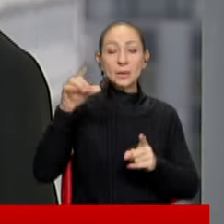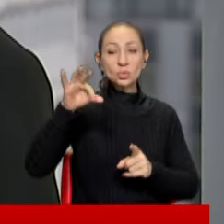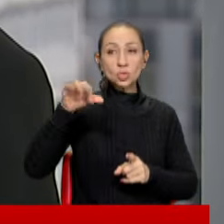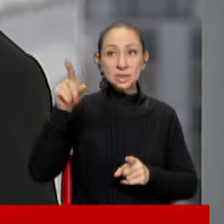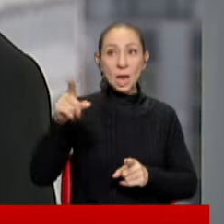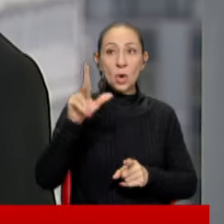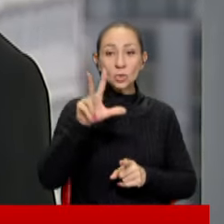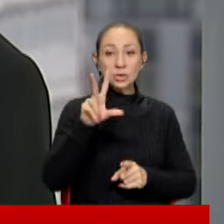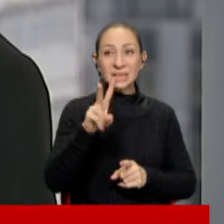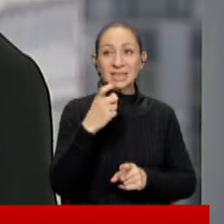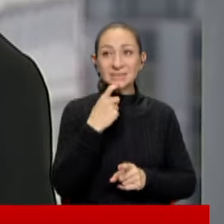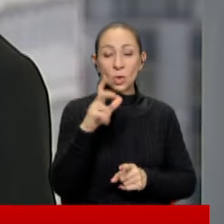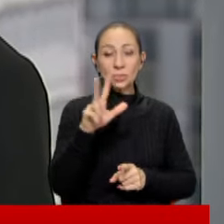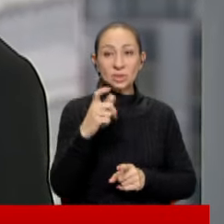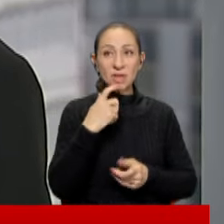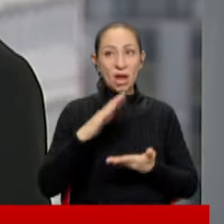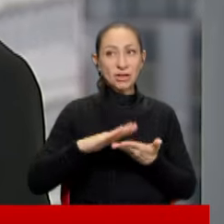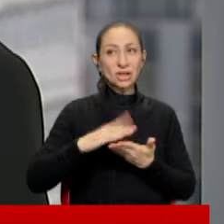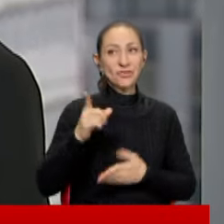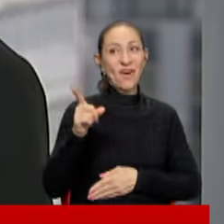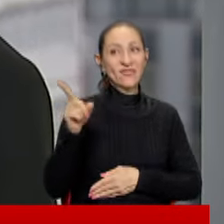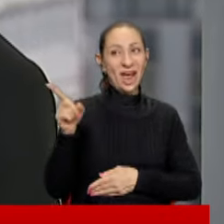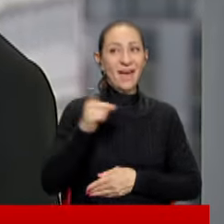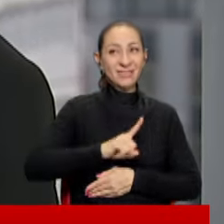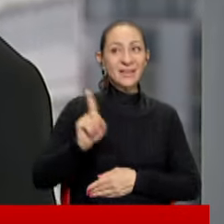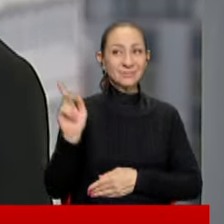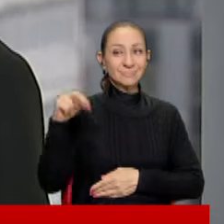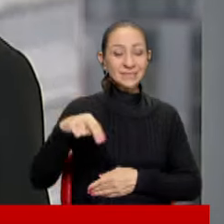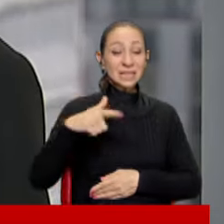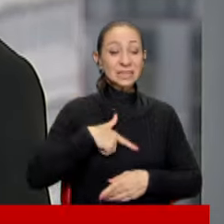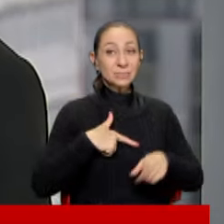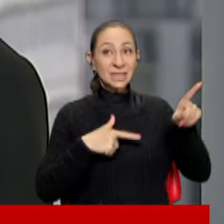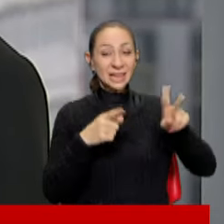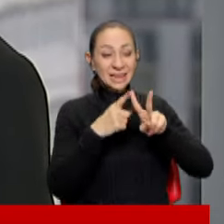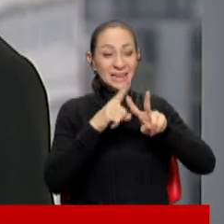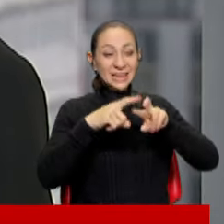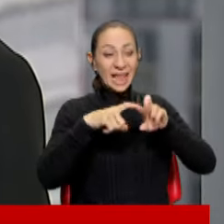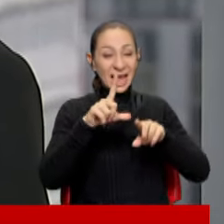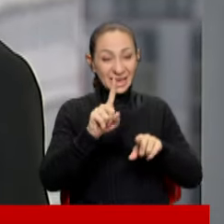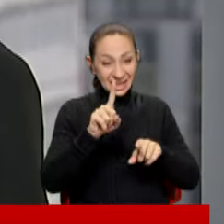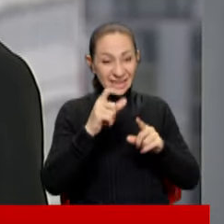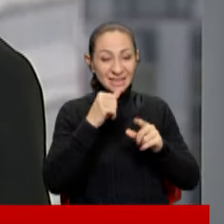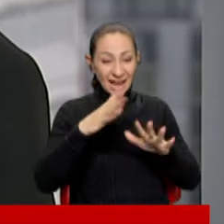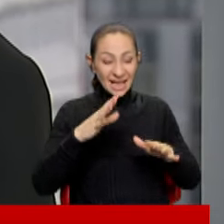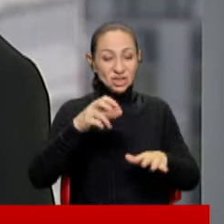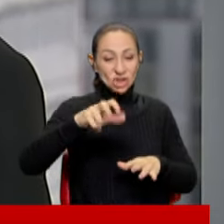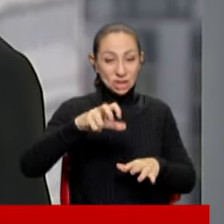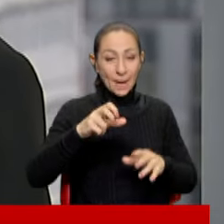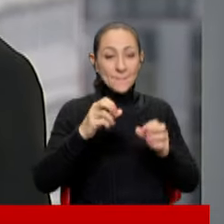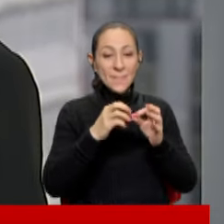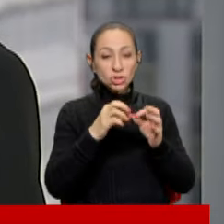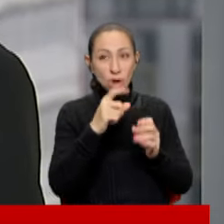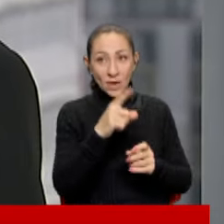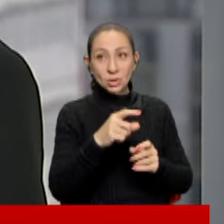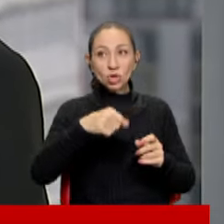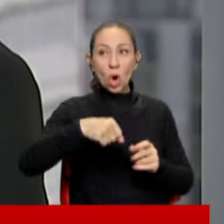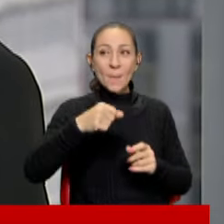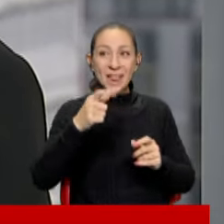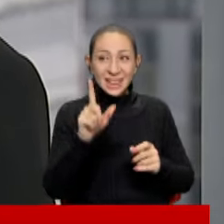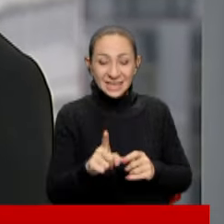Tuzla'da 32 yaşında, 30 yaşında arkadaşlarımızı aday gösterdik. İzmir'de, Narlıdere'de, Çeşme'de, Balçova'da, Torbalı'da